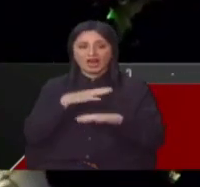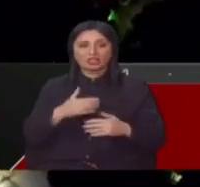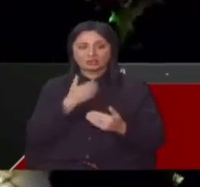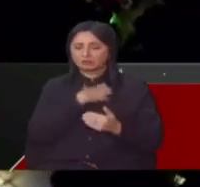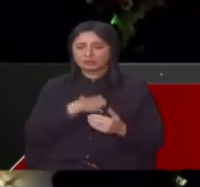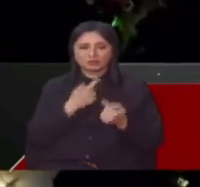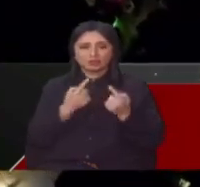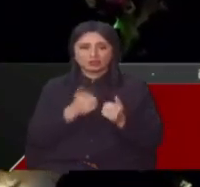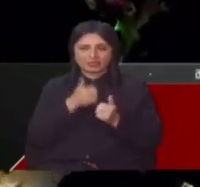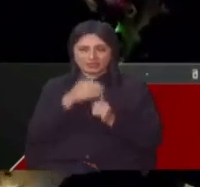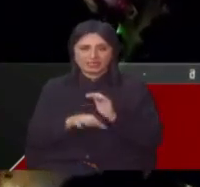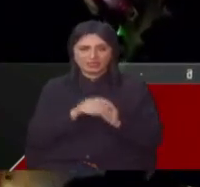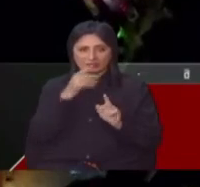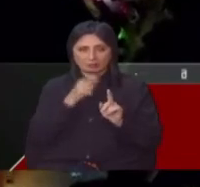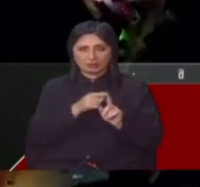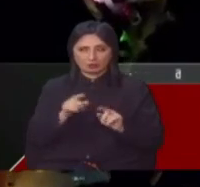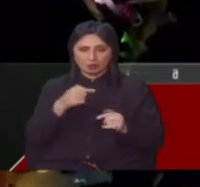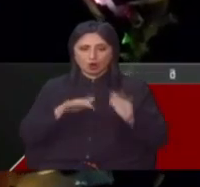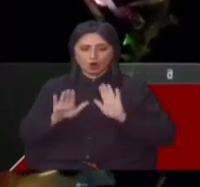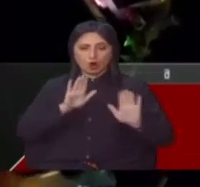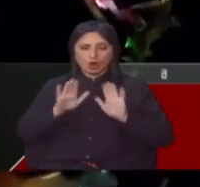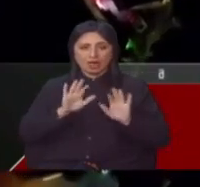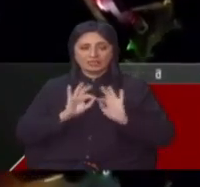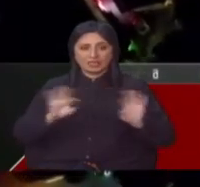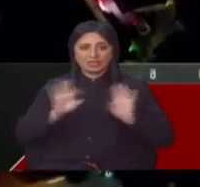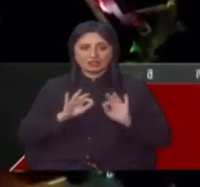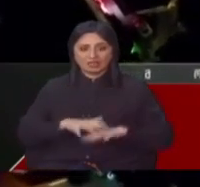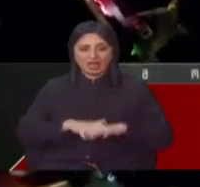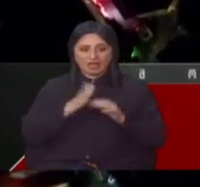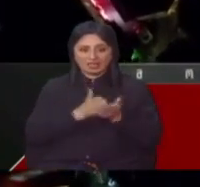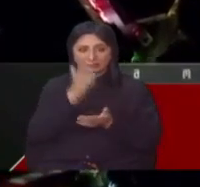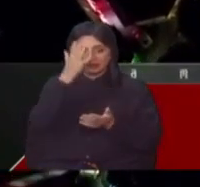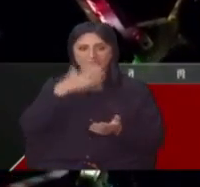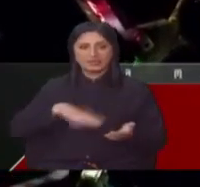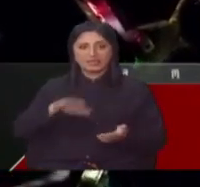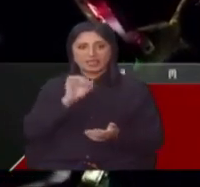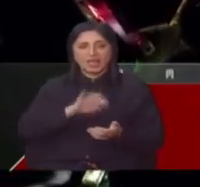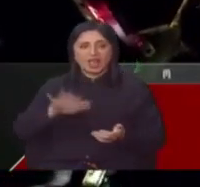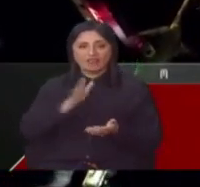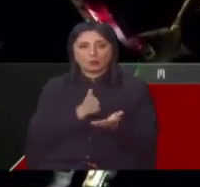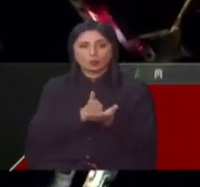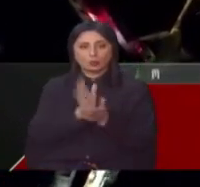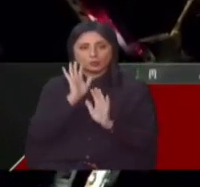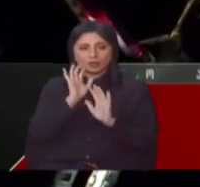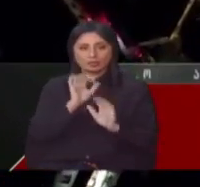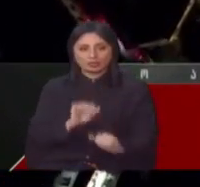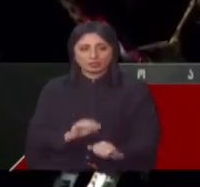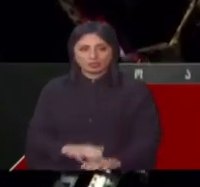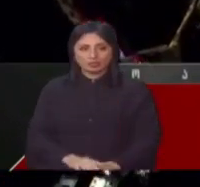გადამწყვეტად მნიშვნელოვანი წინასაარჩევნო პერიოდში. ორგანიზატორების განმარტებით, აქციის მიზანი იყო საქართველოს ევროპული კურსის მხარდაჭერა.